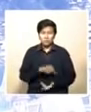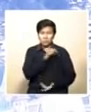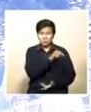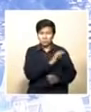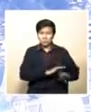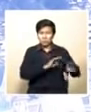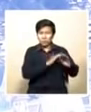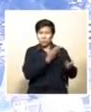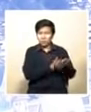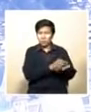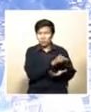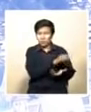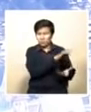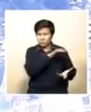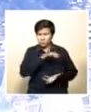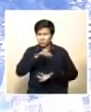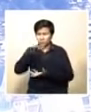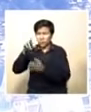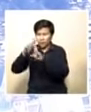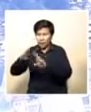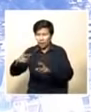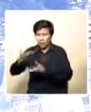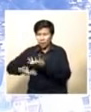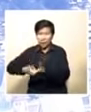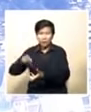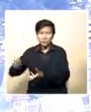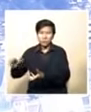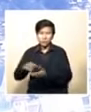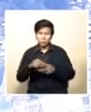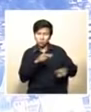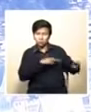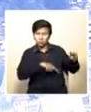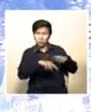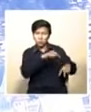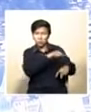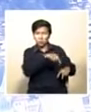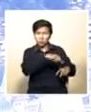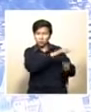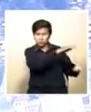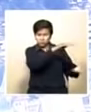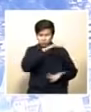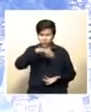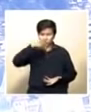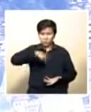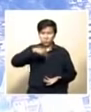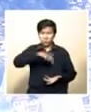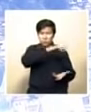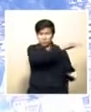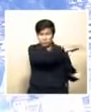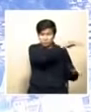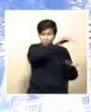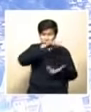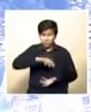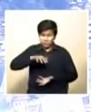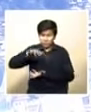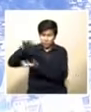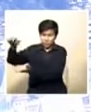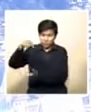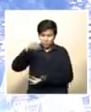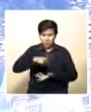ออกมาได้ประมาณ41ล้านฟองเมื่อไม่ส่งออกเสียแล้วมันก็จะหมุนเวียนกันอยู่ในประ